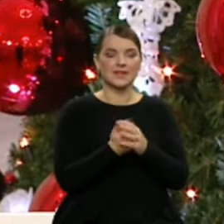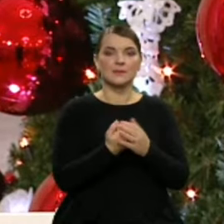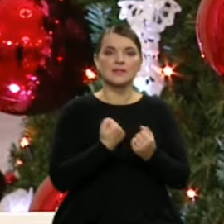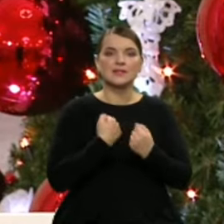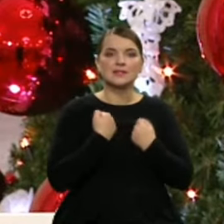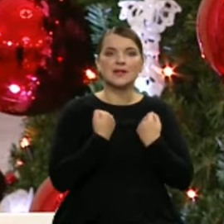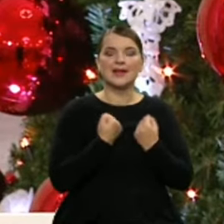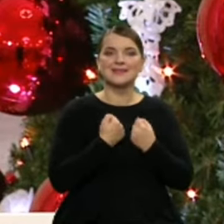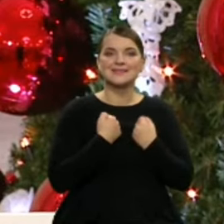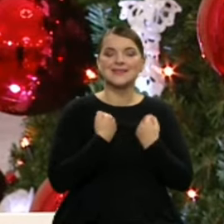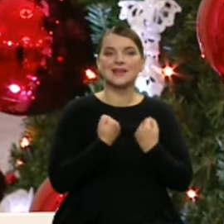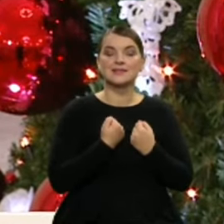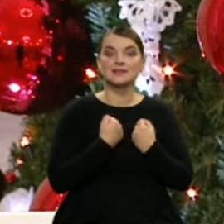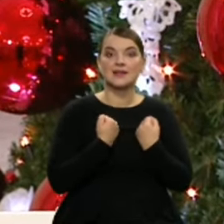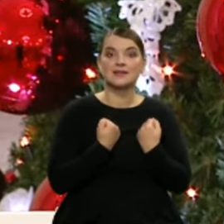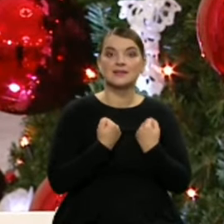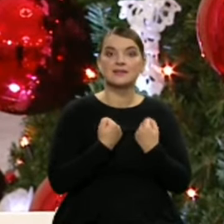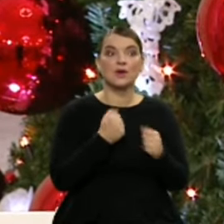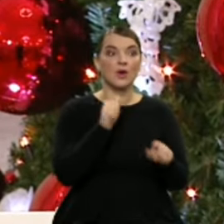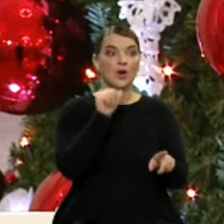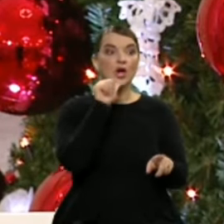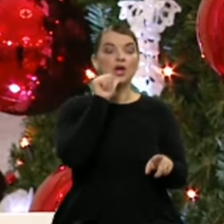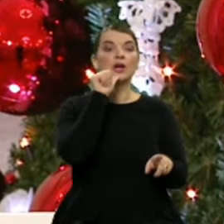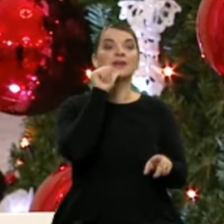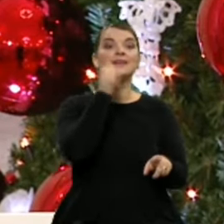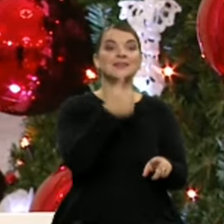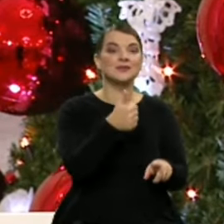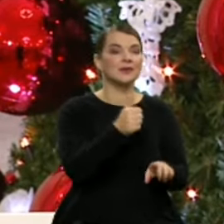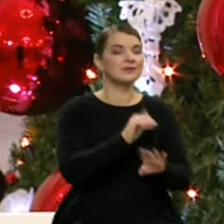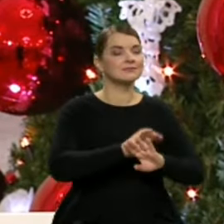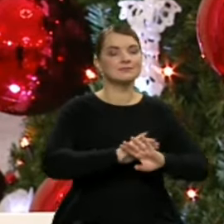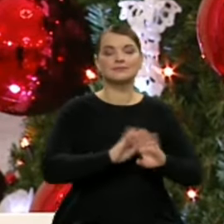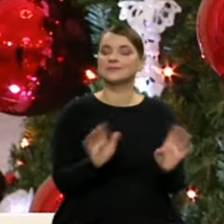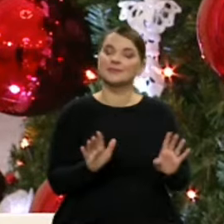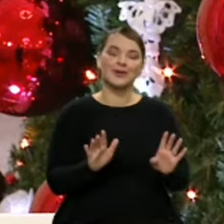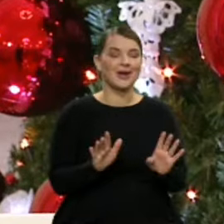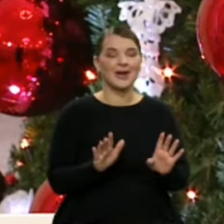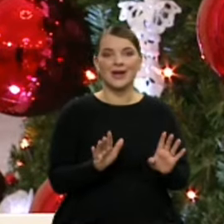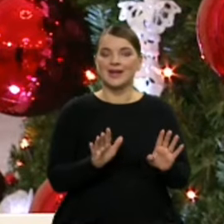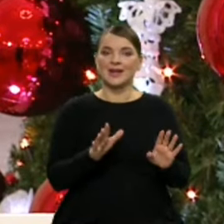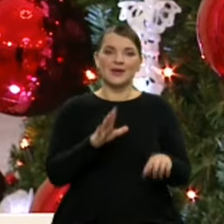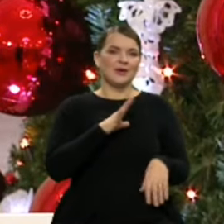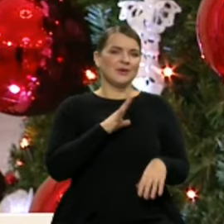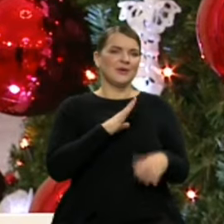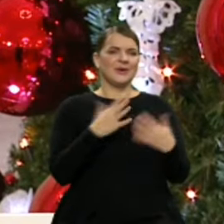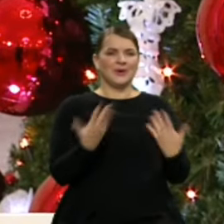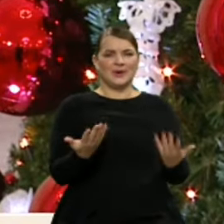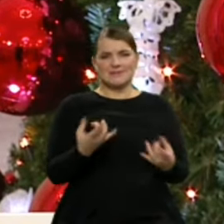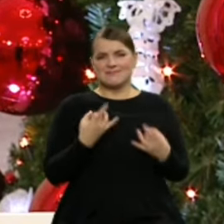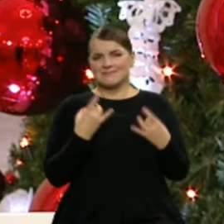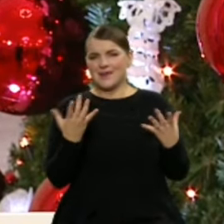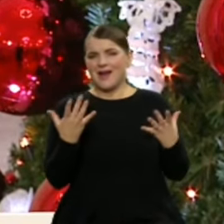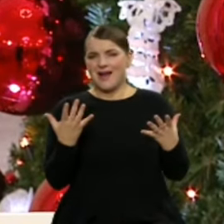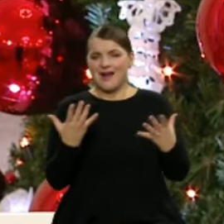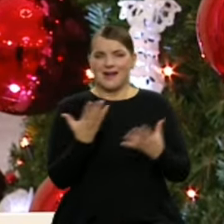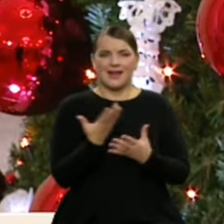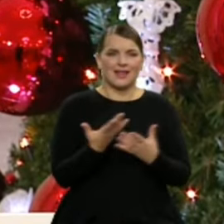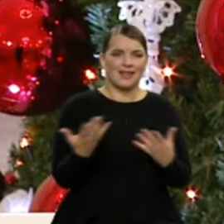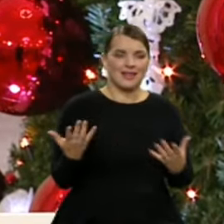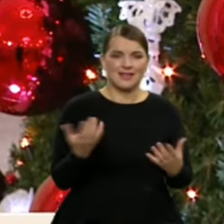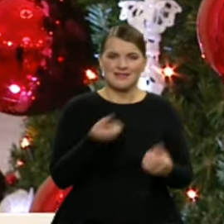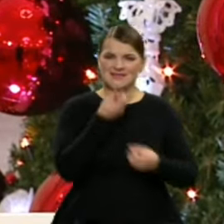besistengti, taip, tai kitą dieną jau viskas truko ir jinai buvo labai nepatogi ir labai išsiliejo ir